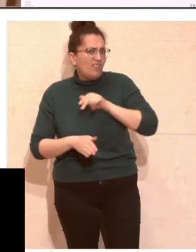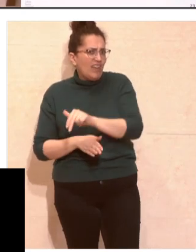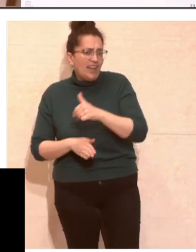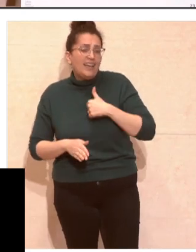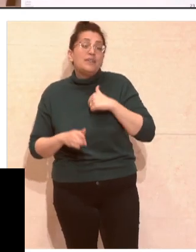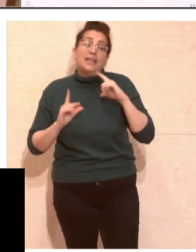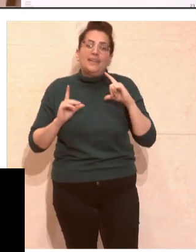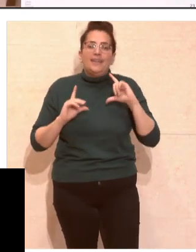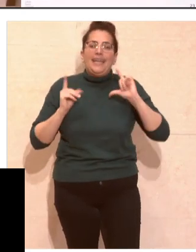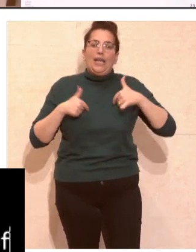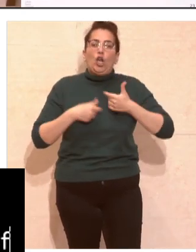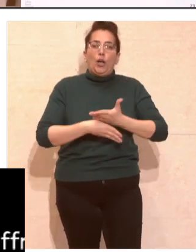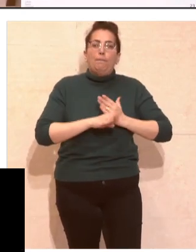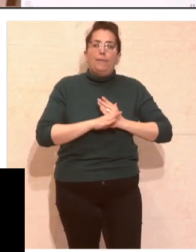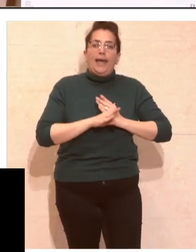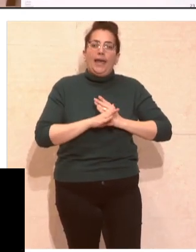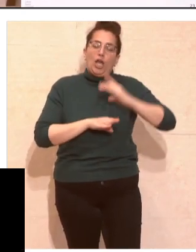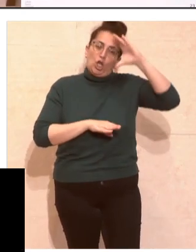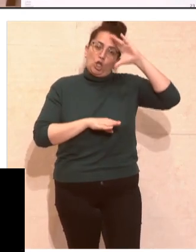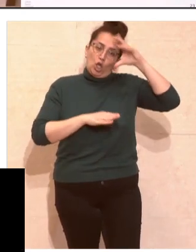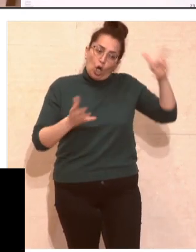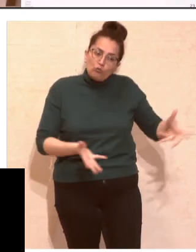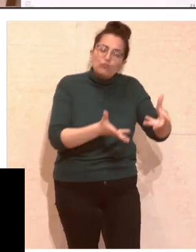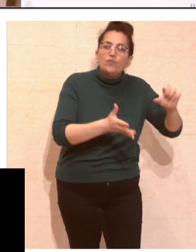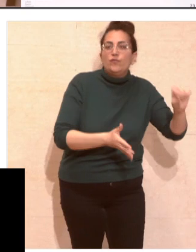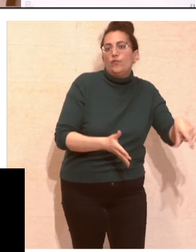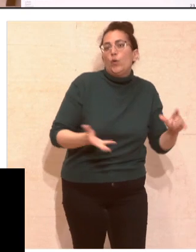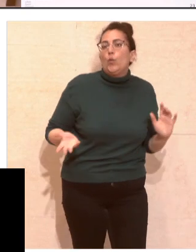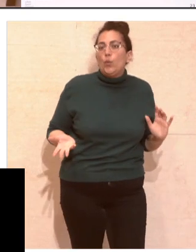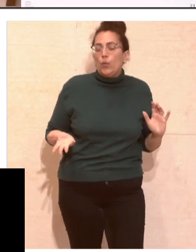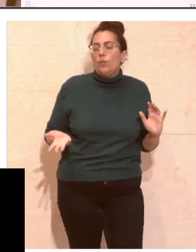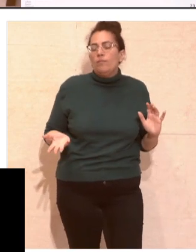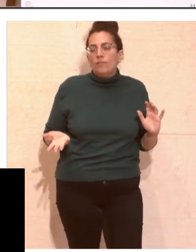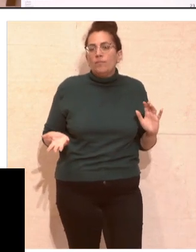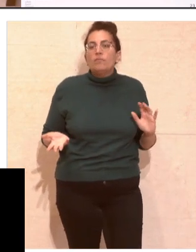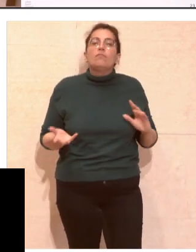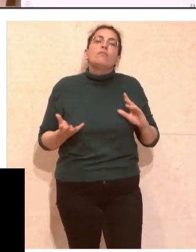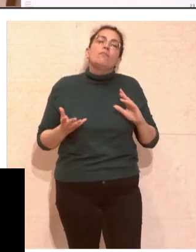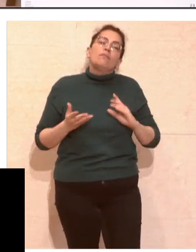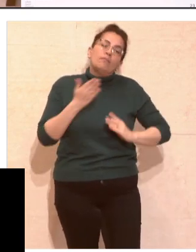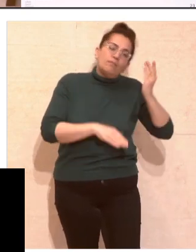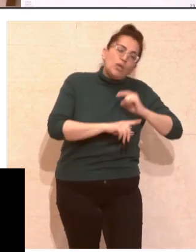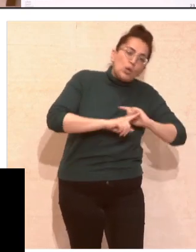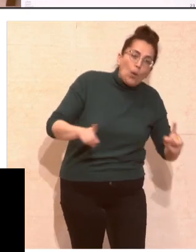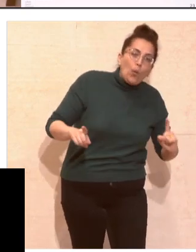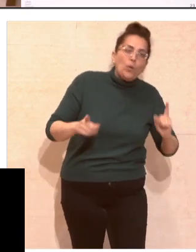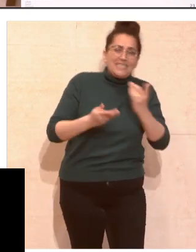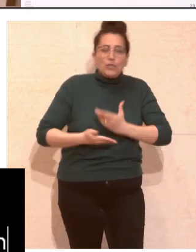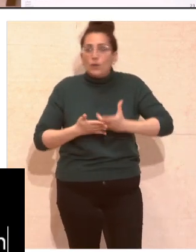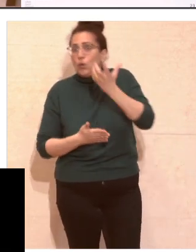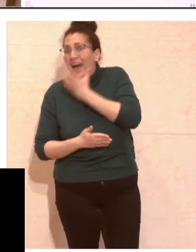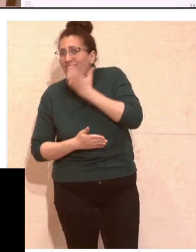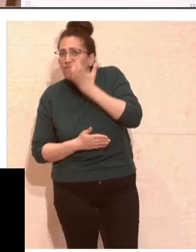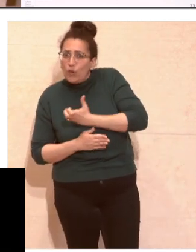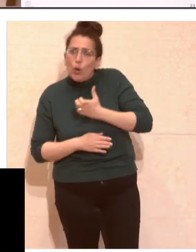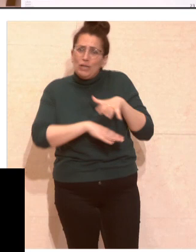qui favorise le sommeil. Je pense que c'est archi important de ne pas tomber dans la culpabilisation non plus, ni dans le côté alarmiste, mais bien que les gens